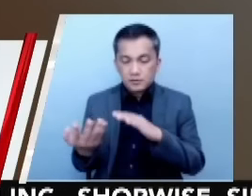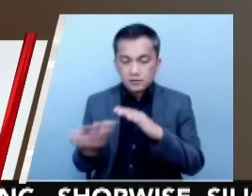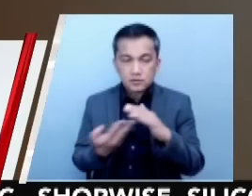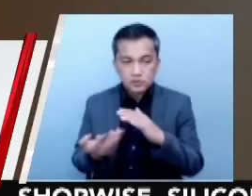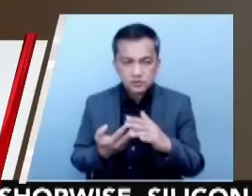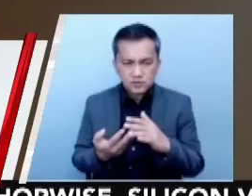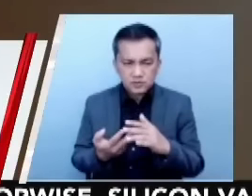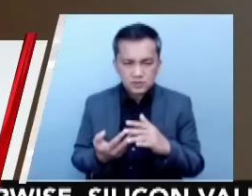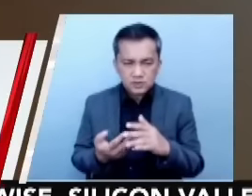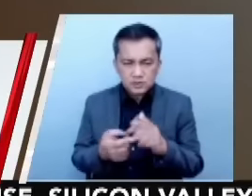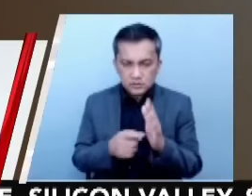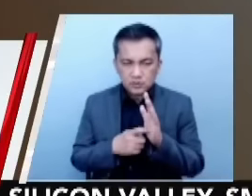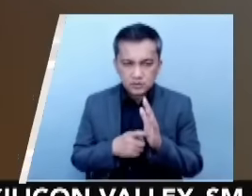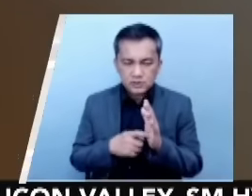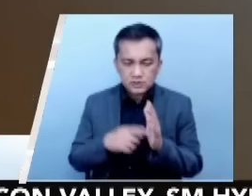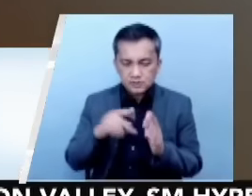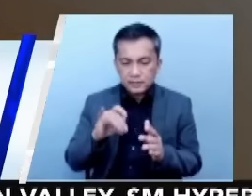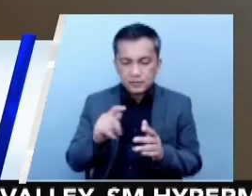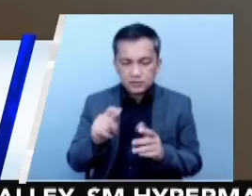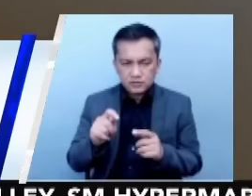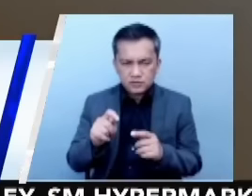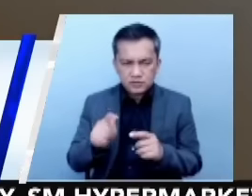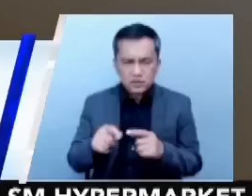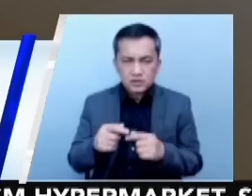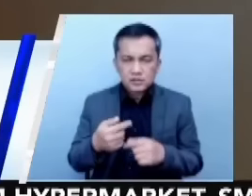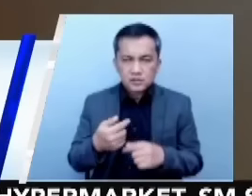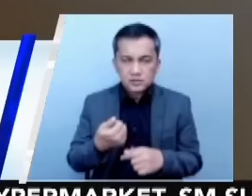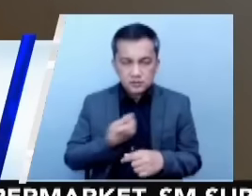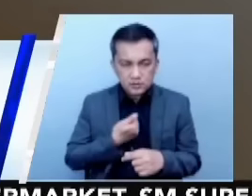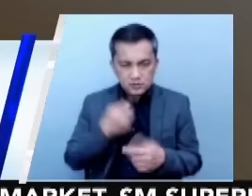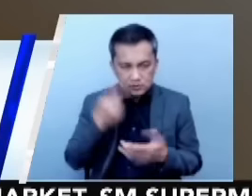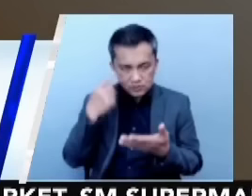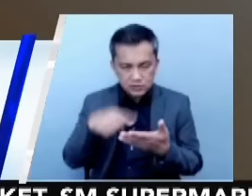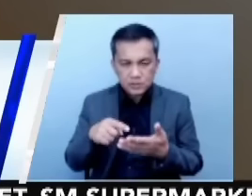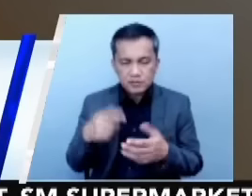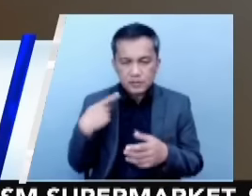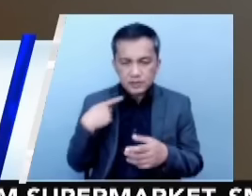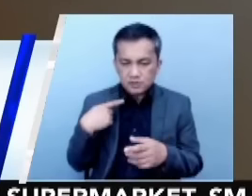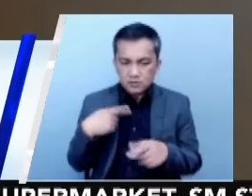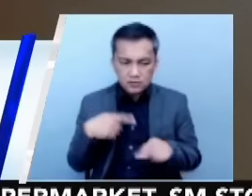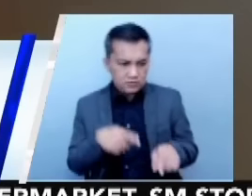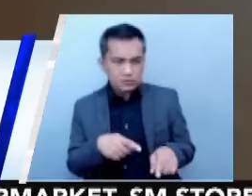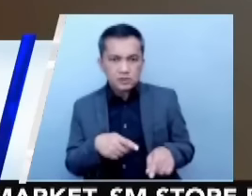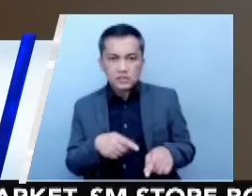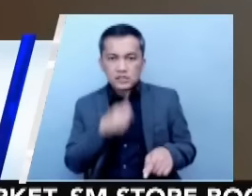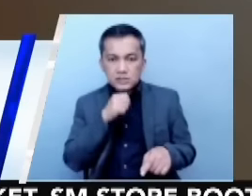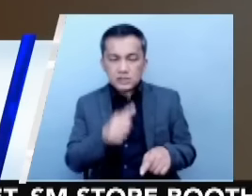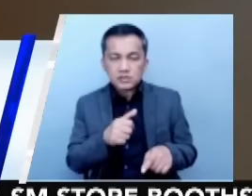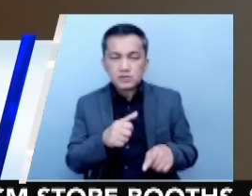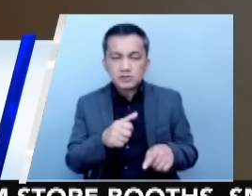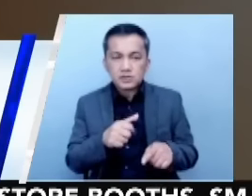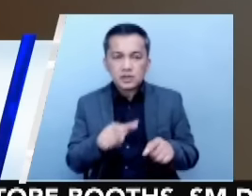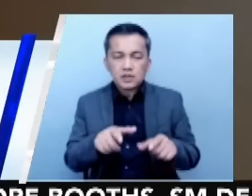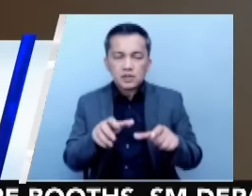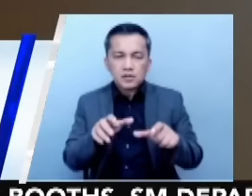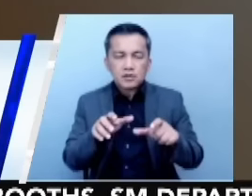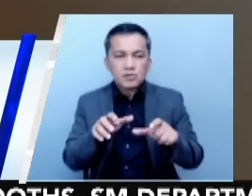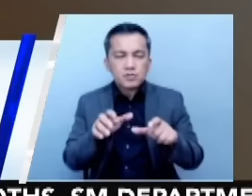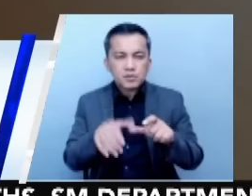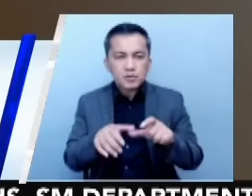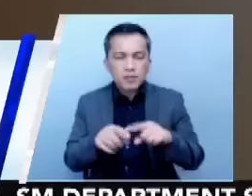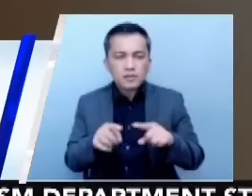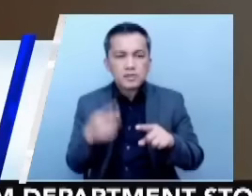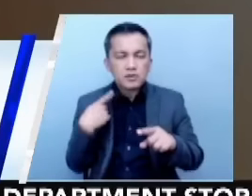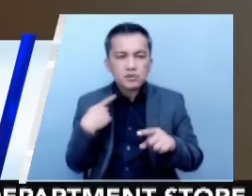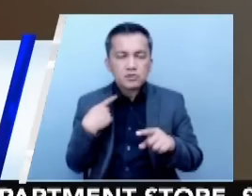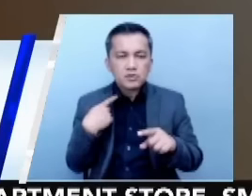a pilot, he's supposed to have good vision, and yet may PWD card siya for visual impairment. Very common where 8